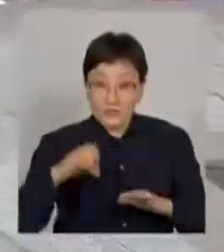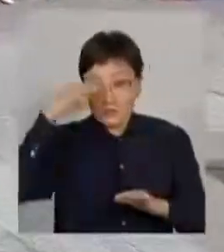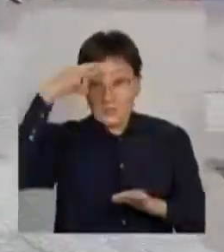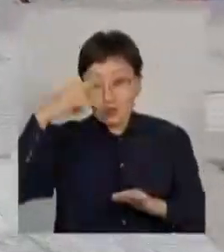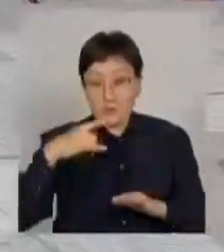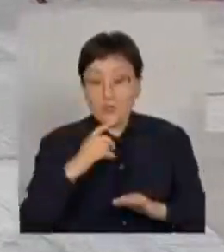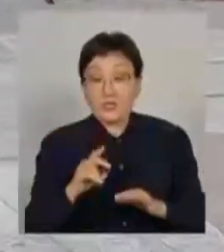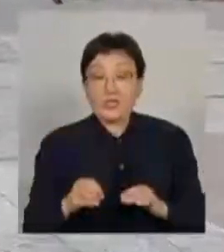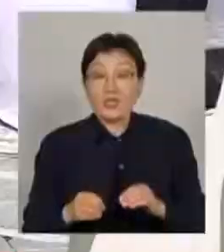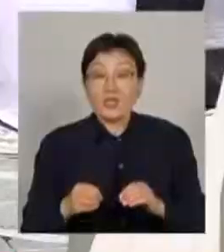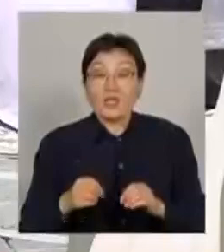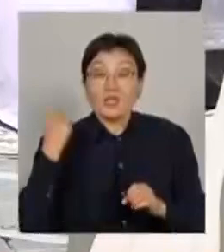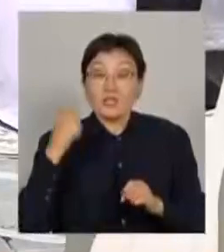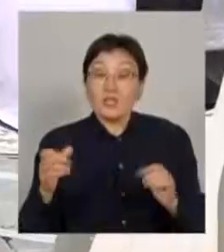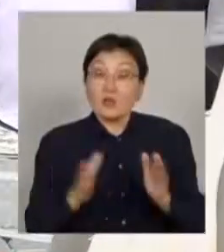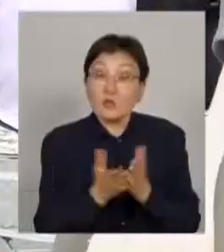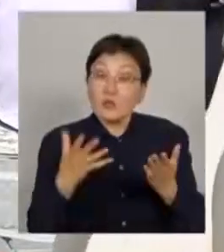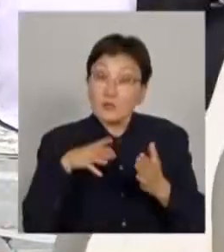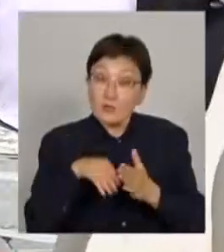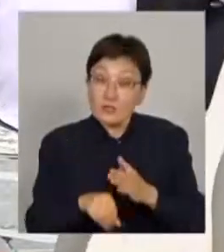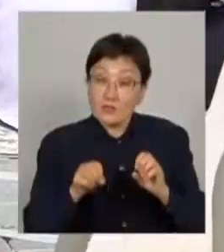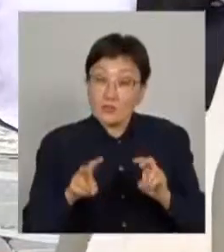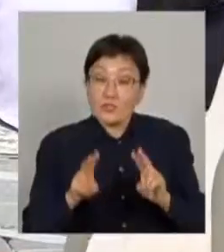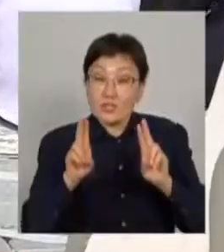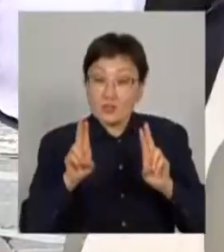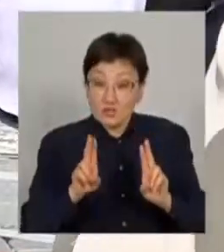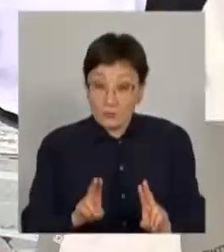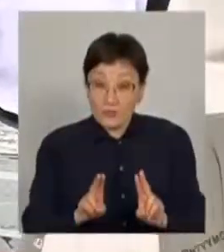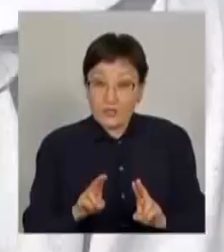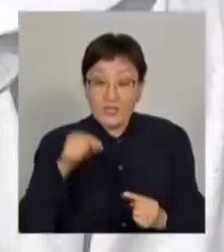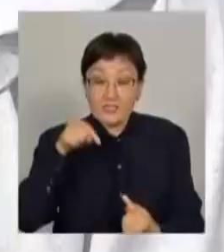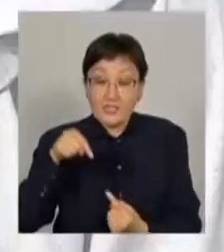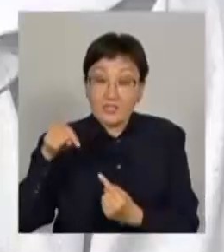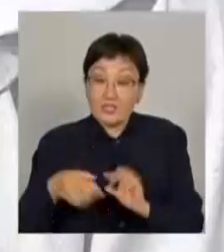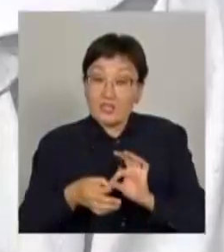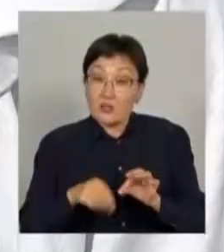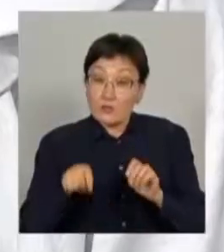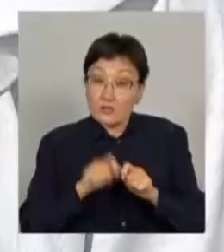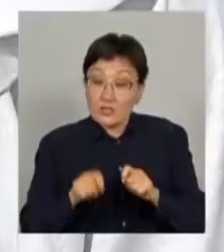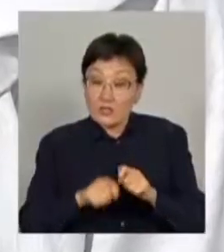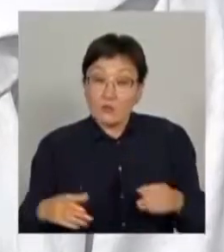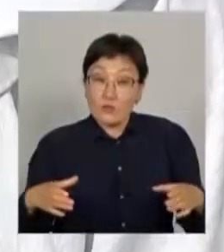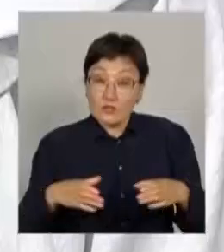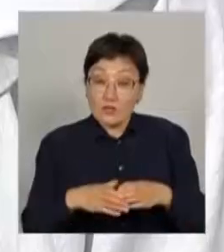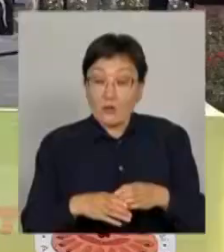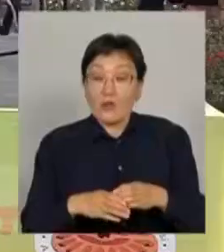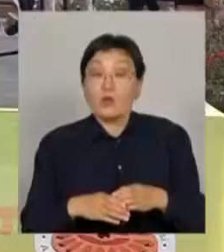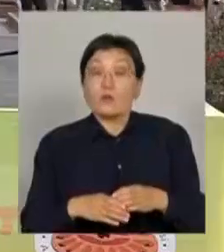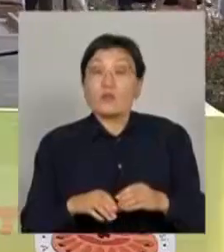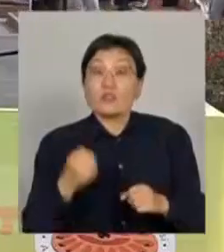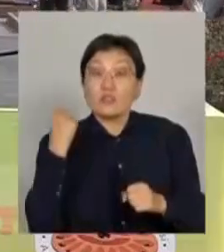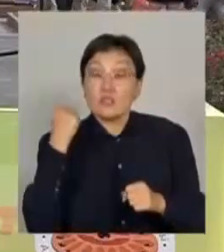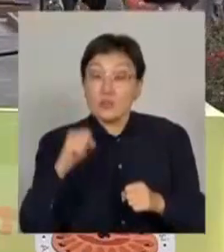Қазақстан Гиннес рекордтар кітабына енгізілді. Оның арнайы талап пен тәртіпке сай болуын жіті тексерген ұйым өкілдері бір ауыздан